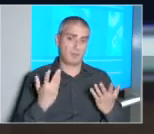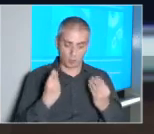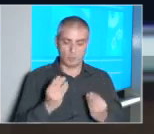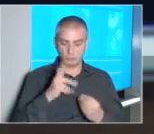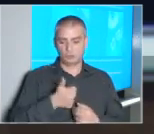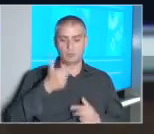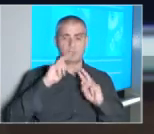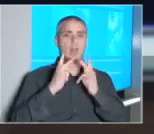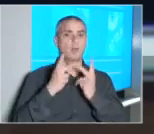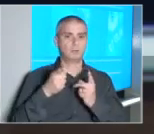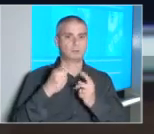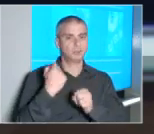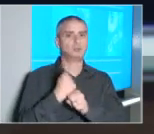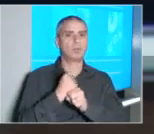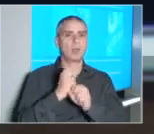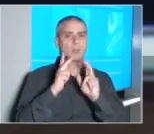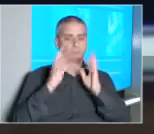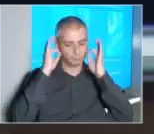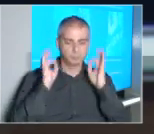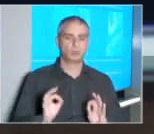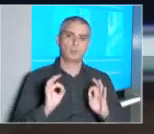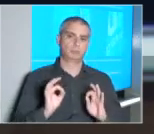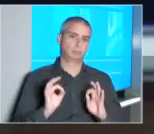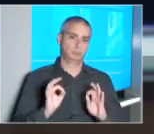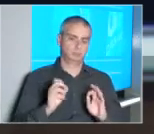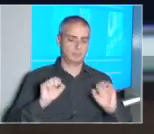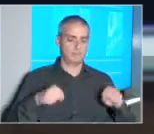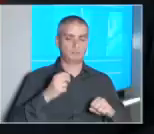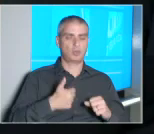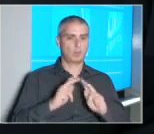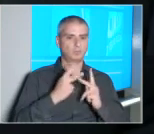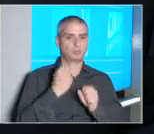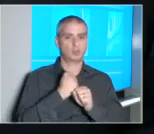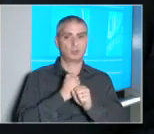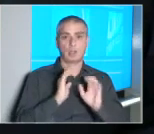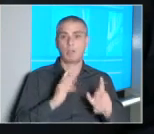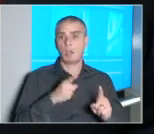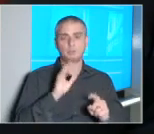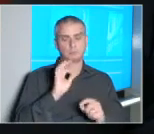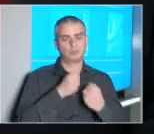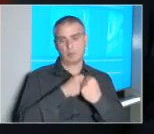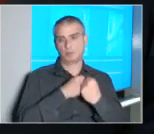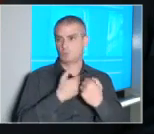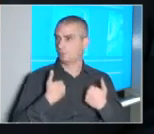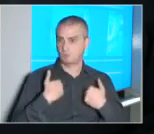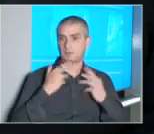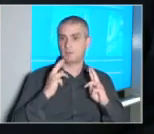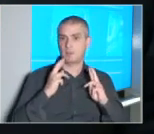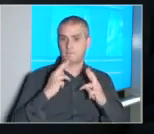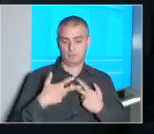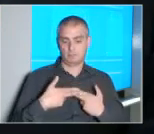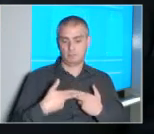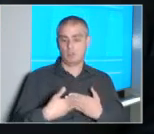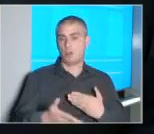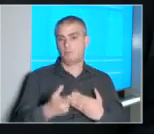שיש פה מנהל קבוצה שפועל בצורה כזו, בעלים של קבוצה שפועל בצורה כזו כדי להתמודד, ואני מקווה